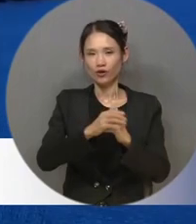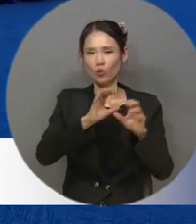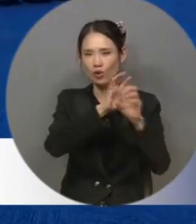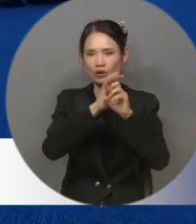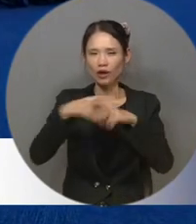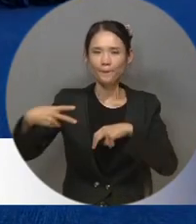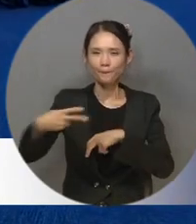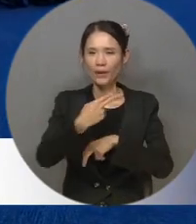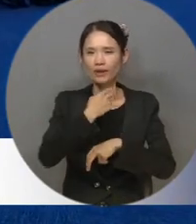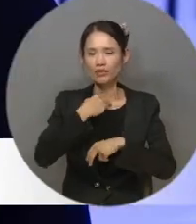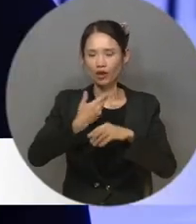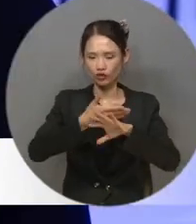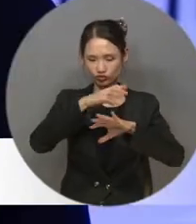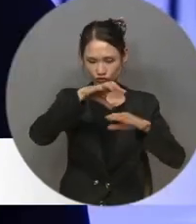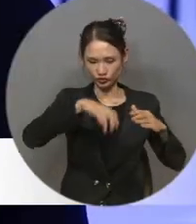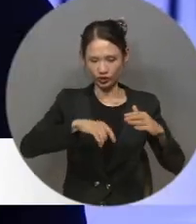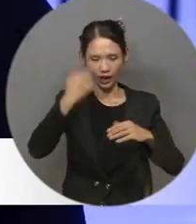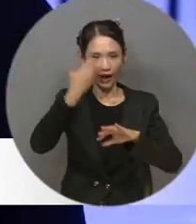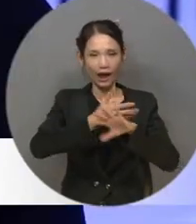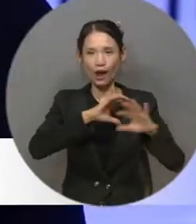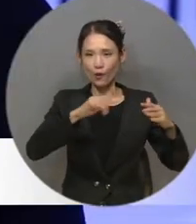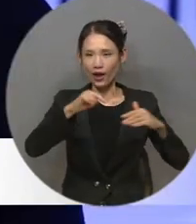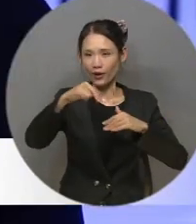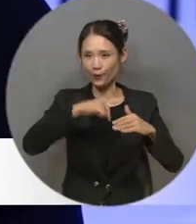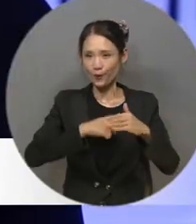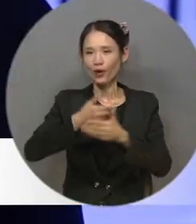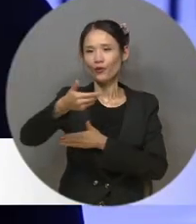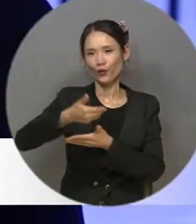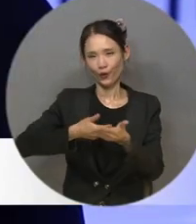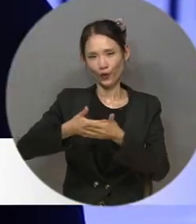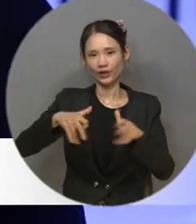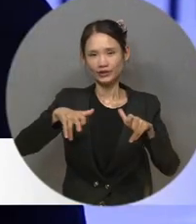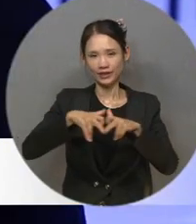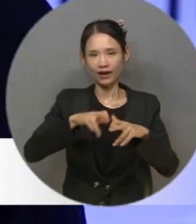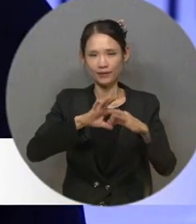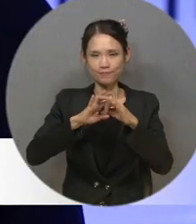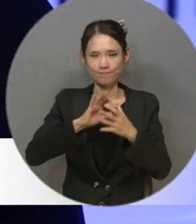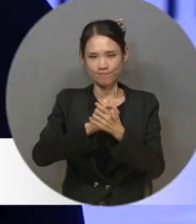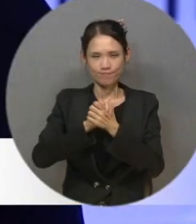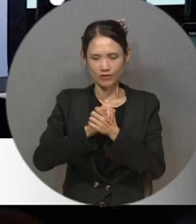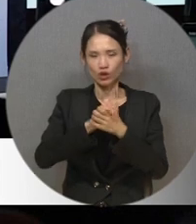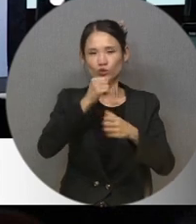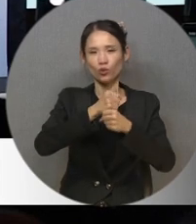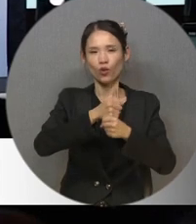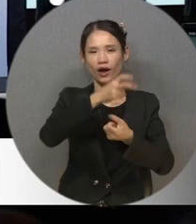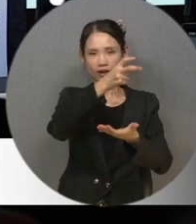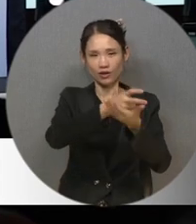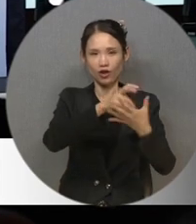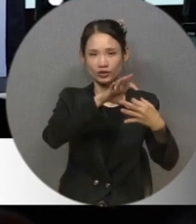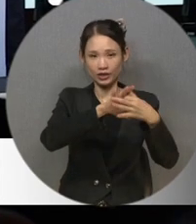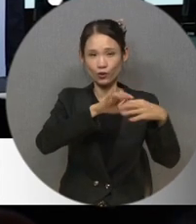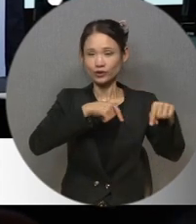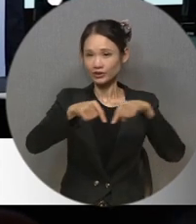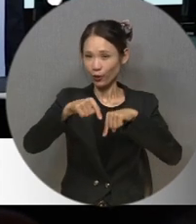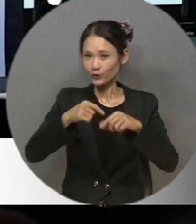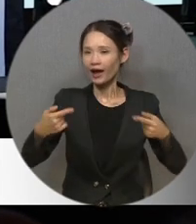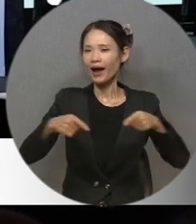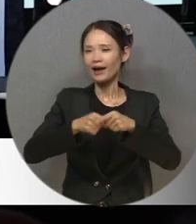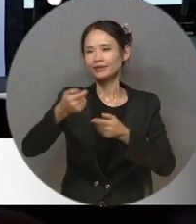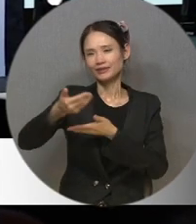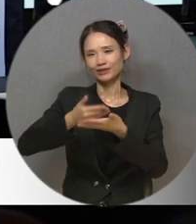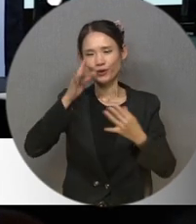장애계 교류, 소통 재개를 통해 장애 우호적 환경을 조성하고 관련 제도와 정책 등을 공유하는